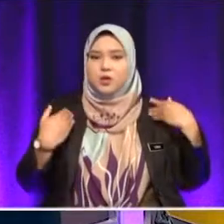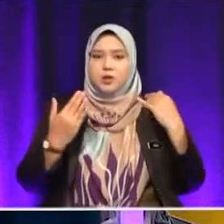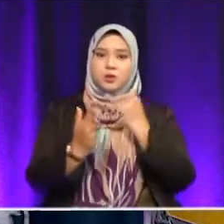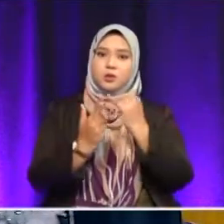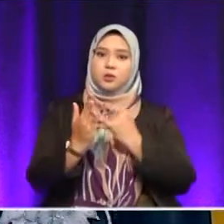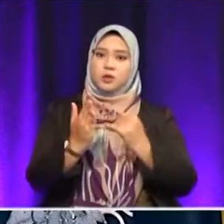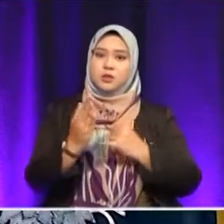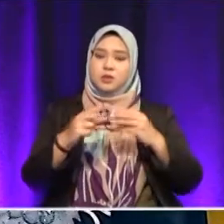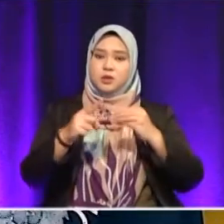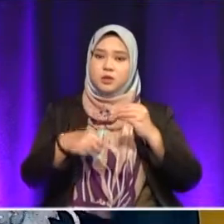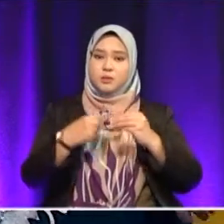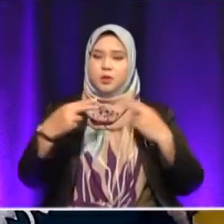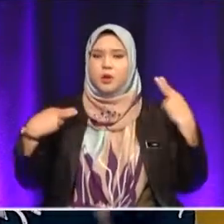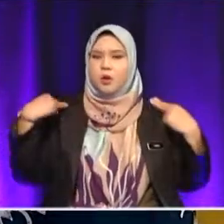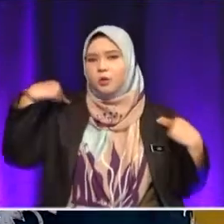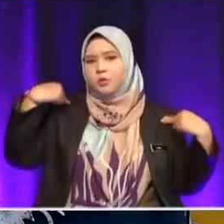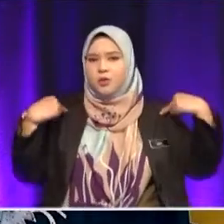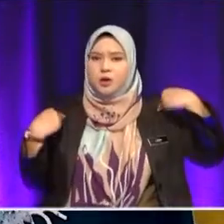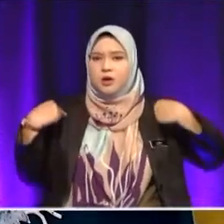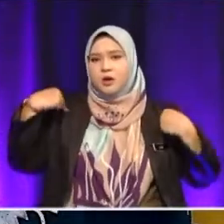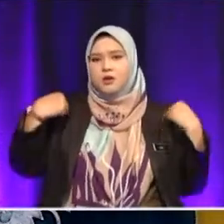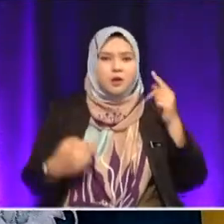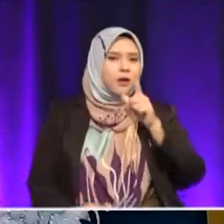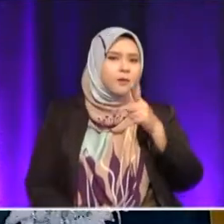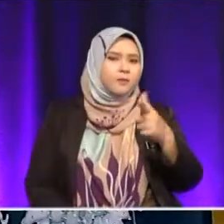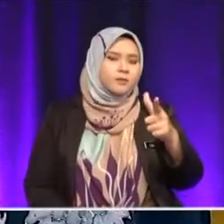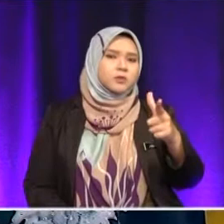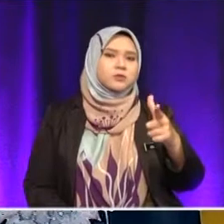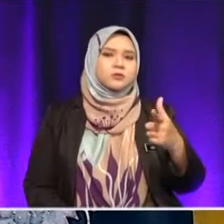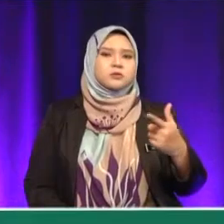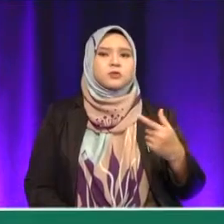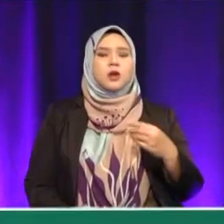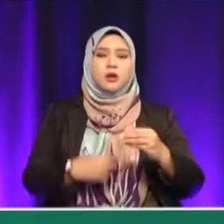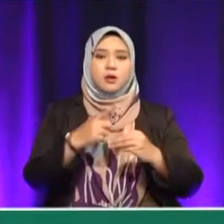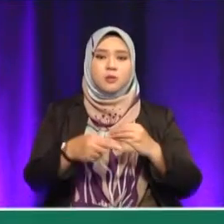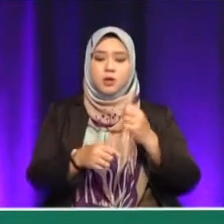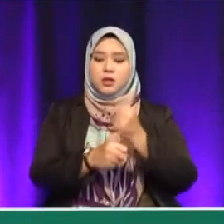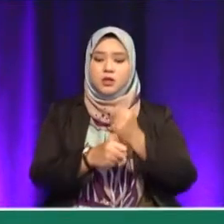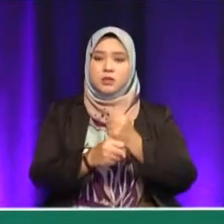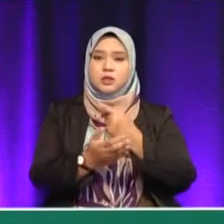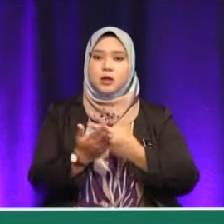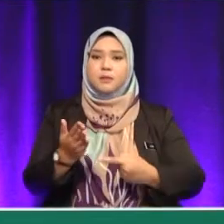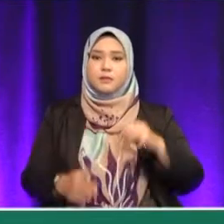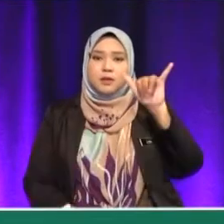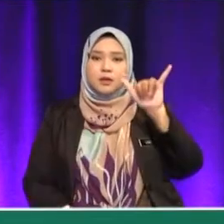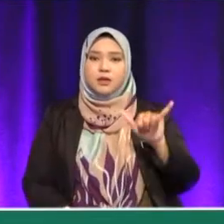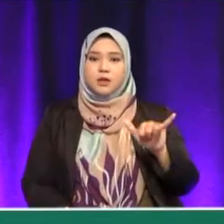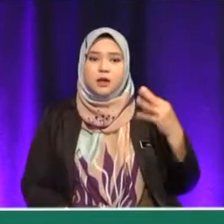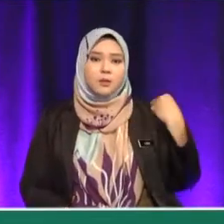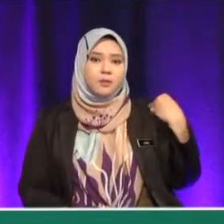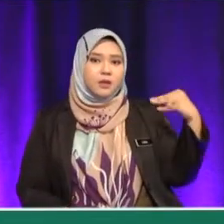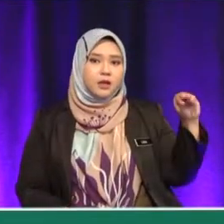dia punya gua dinding gua tuh adalah kala Karan lakaran ini bukan orang masyarakat zaman kini tetapi